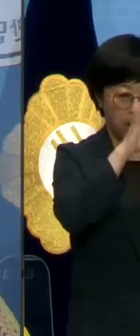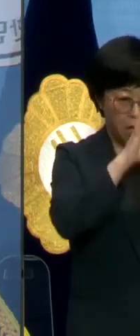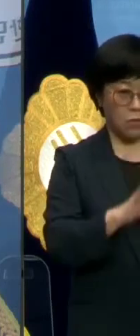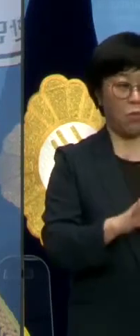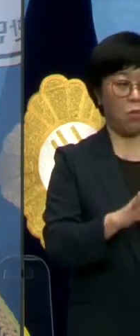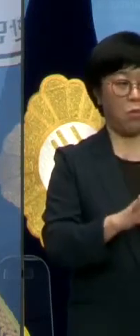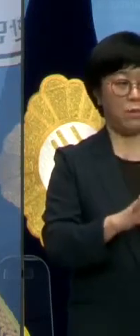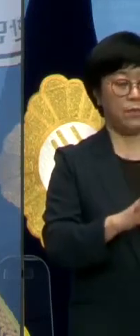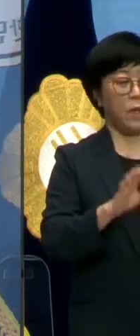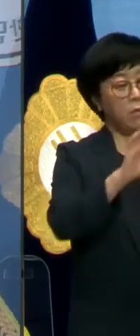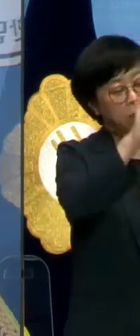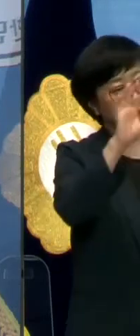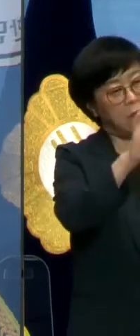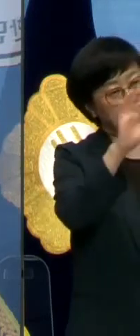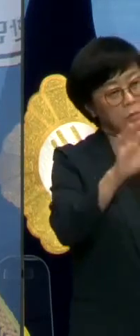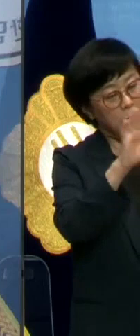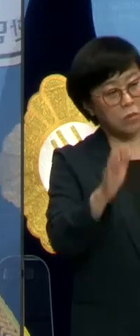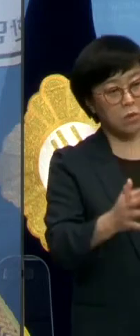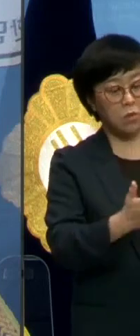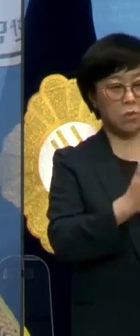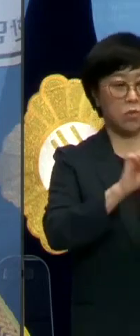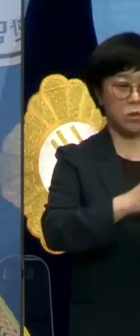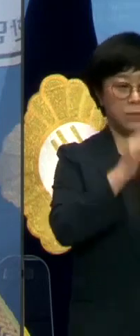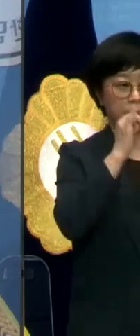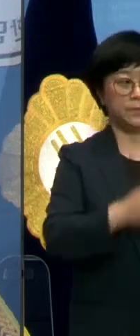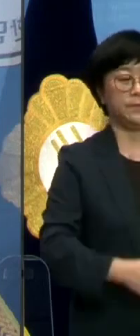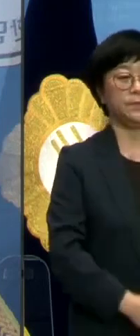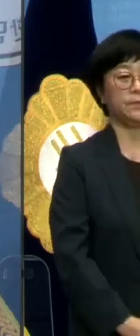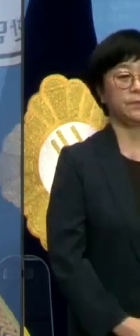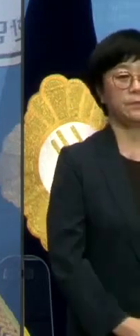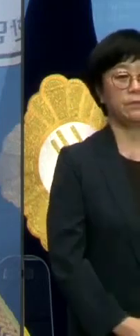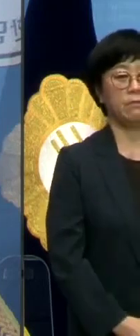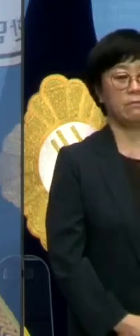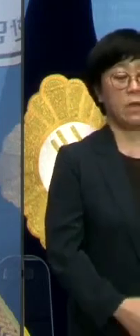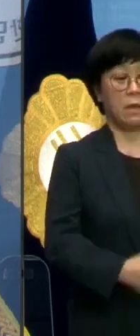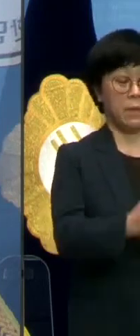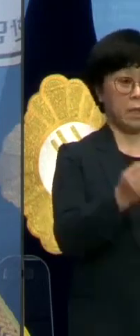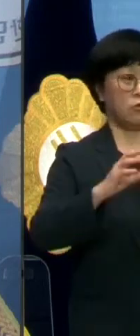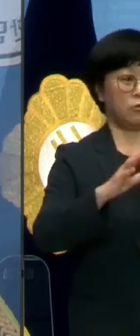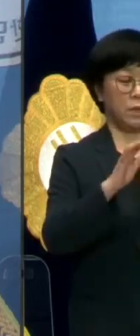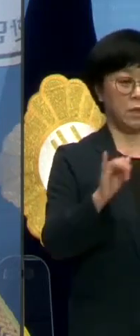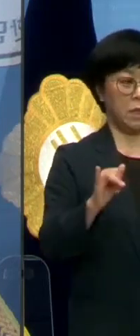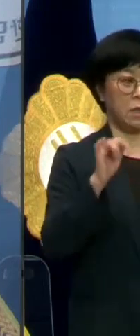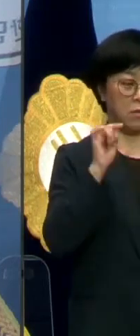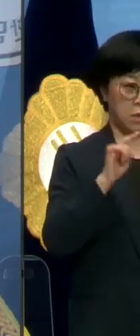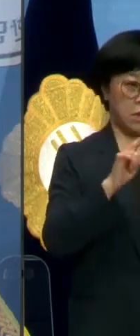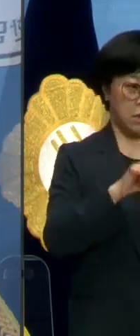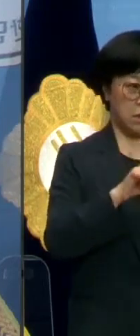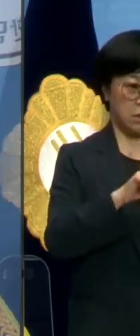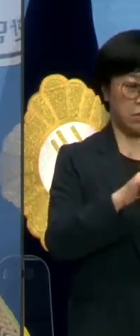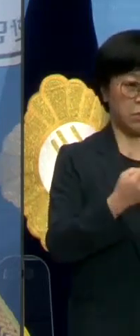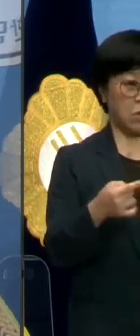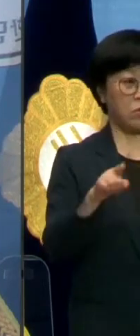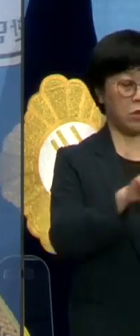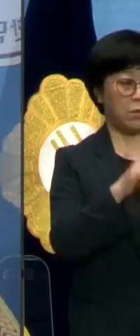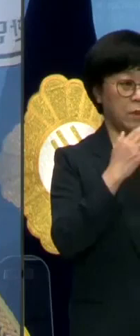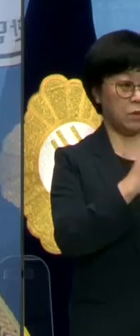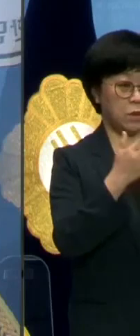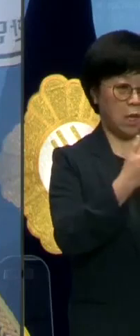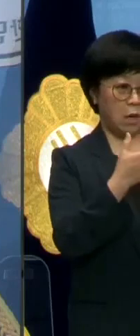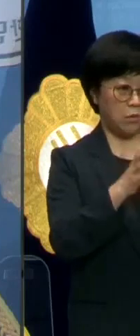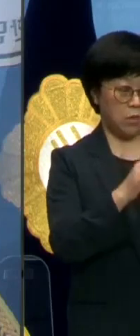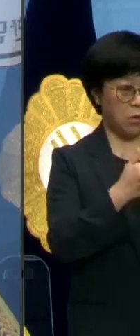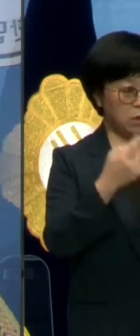지속적이고 반복적으로 노출하고 있다. 많은 국민들이 이것을 더불어민주당의